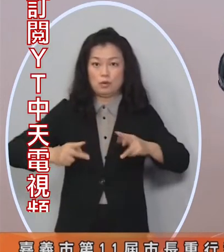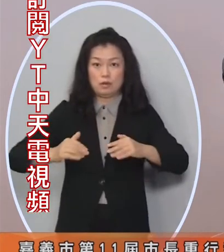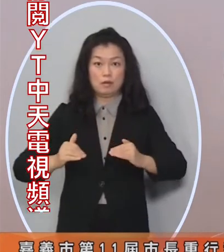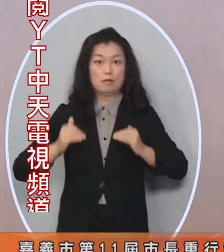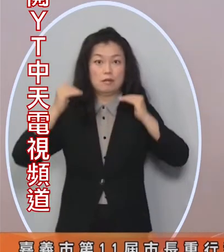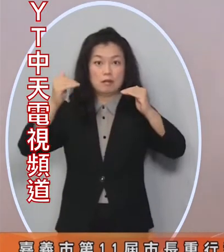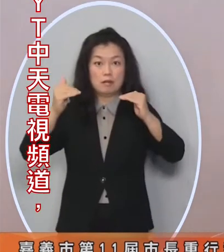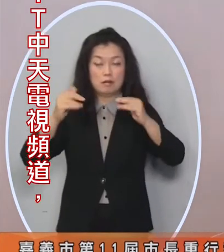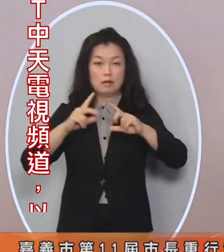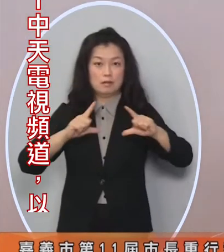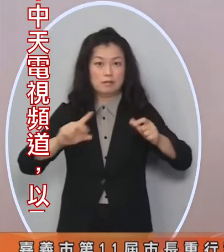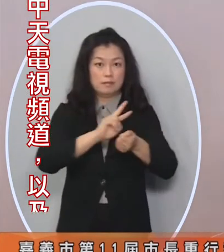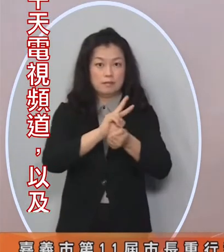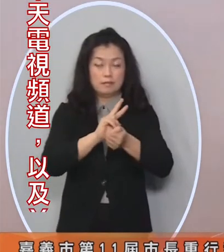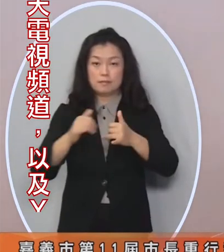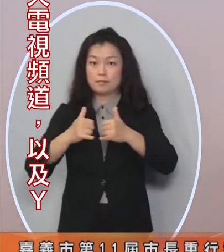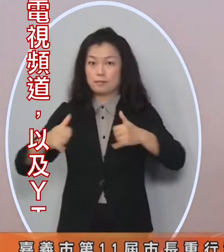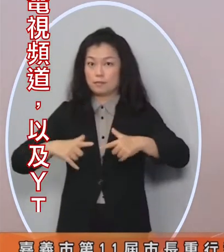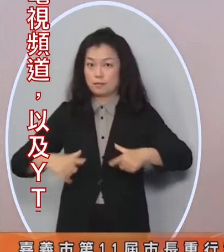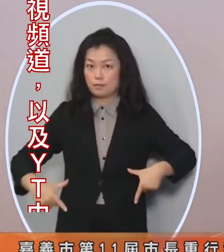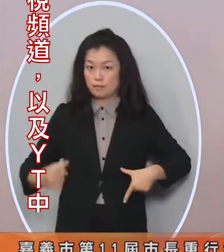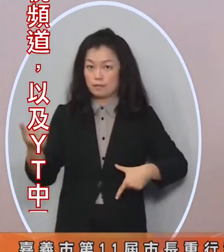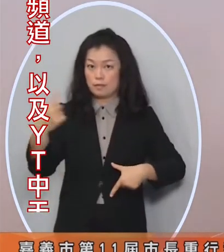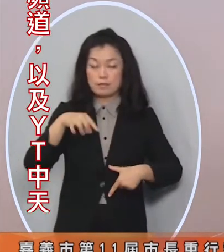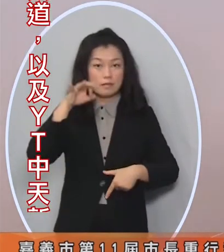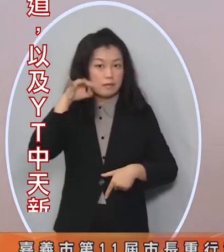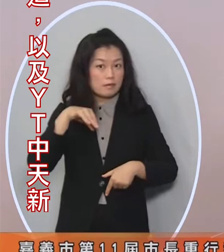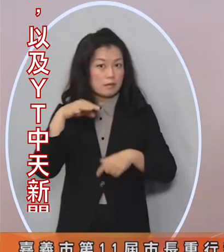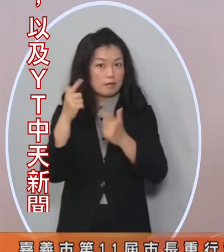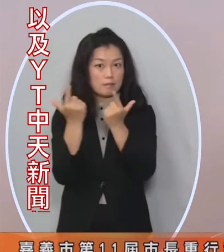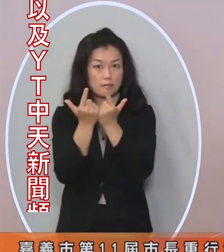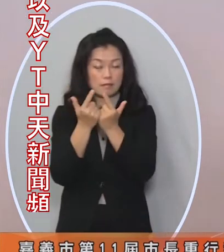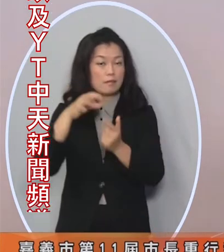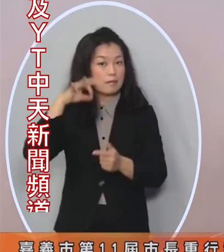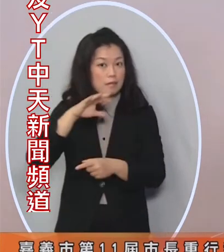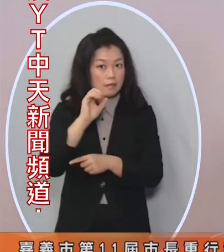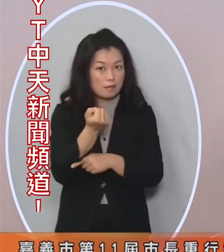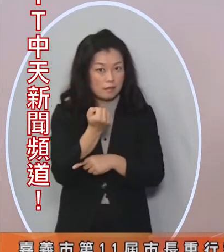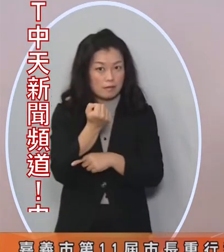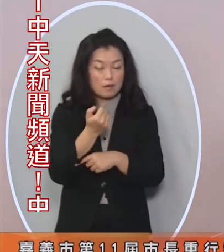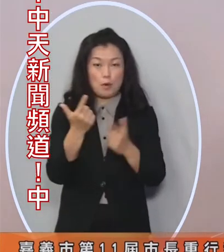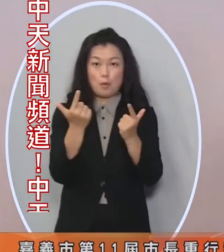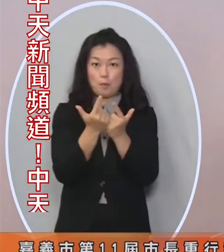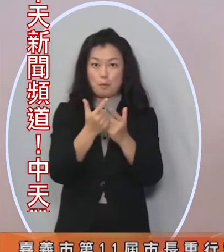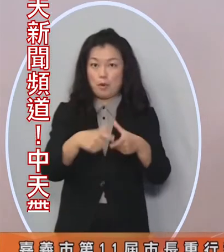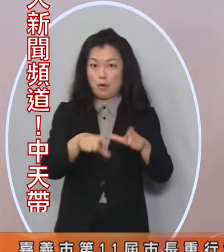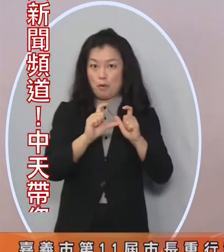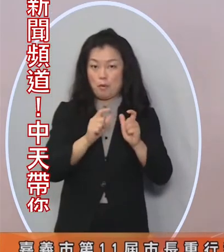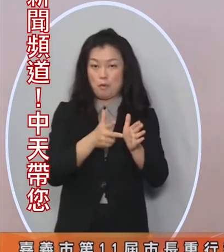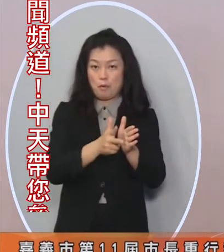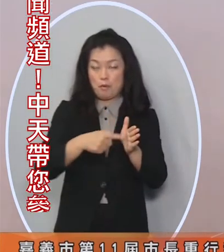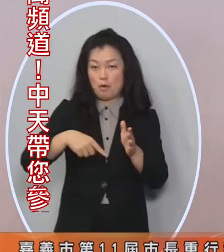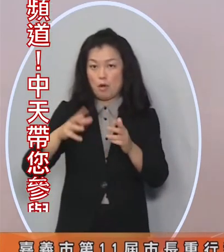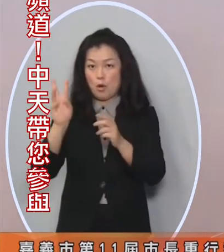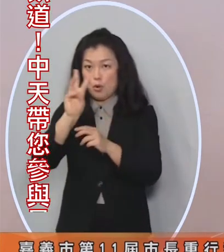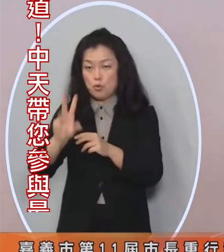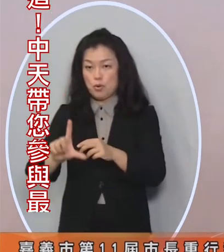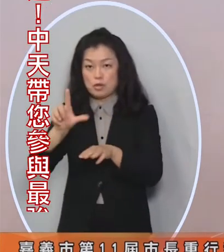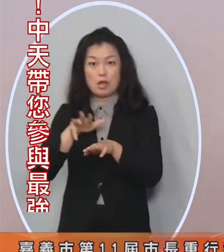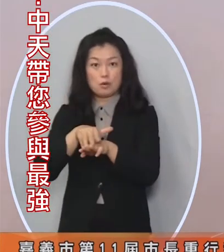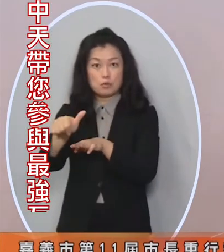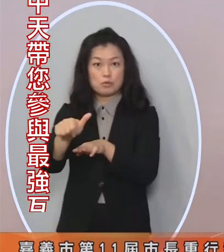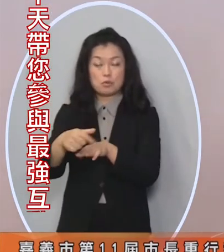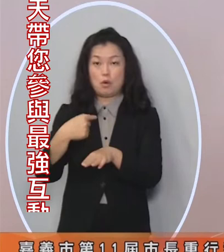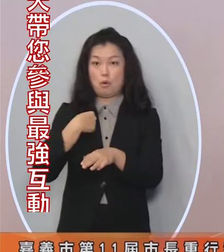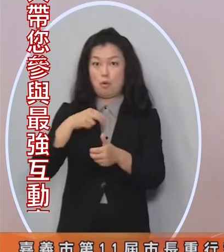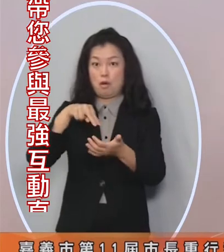大林、民雄进来，我们的嘉北车站、嘉义车站、北回车站，从水上出去。这个是我在当